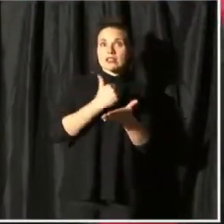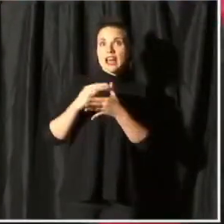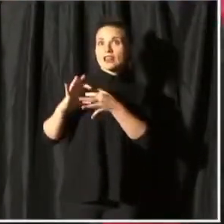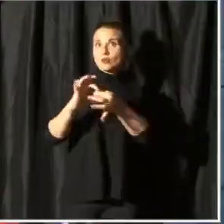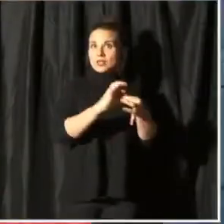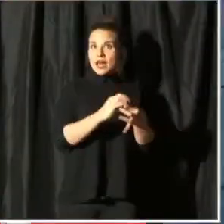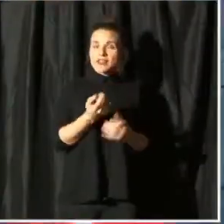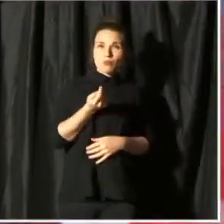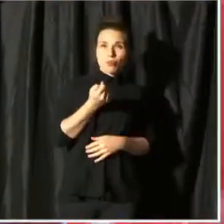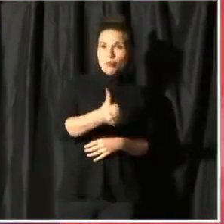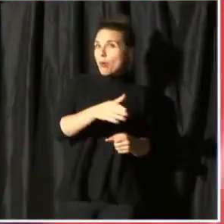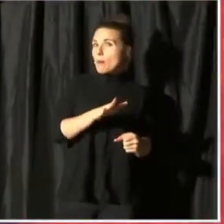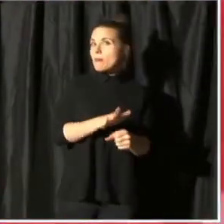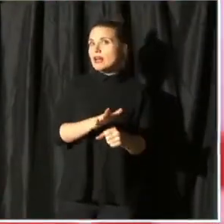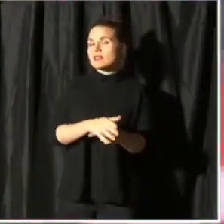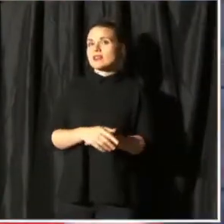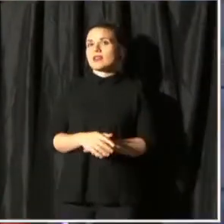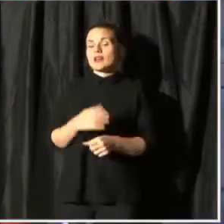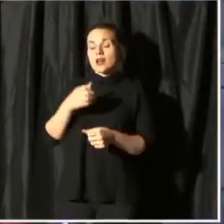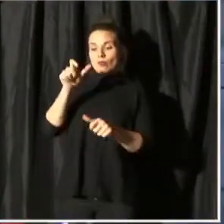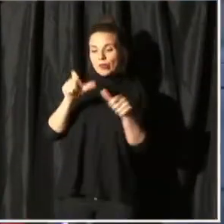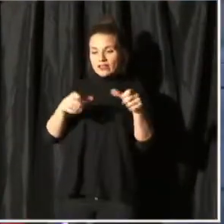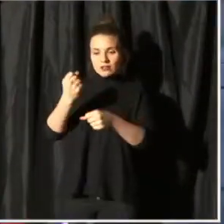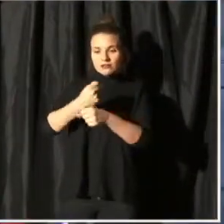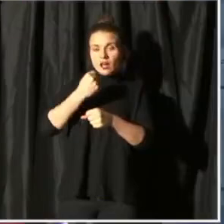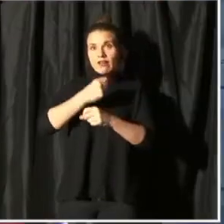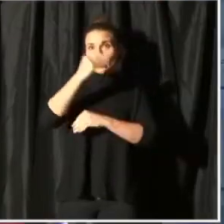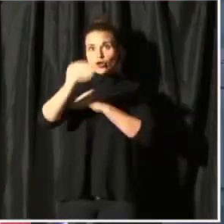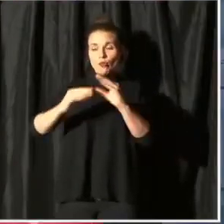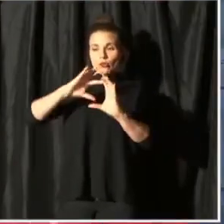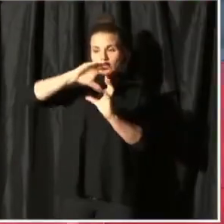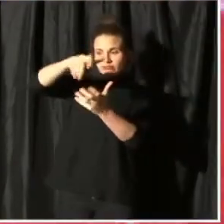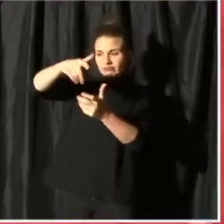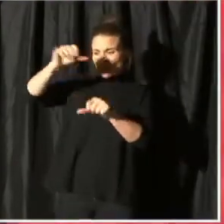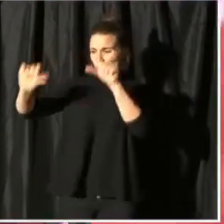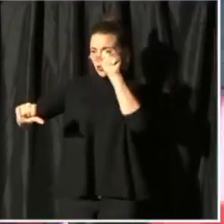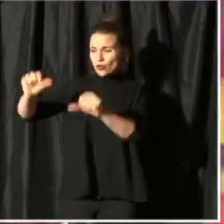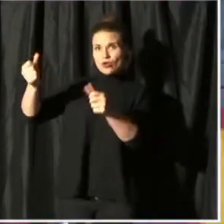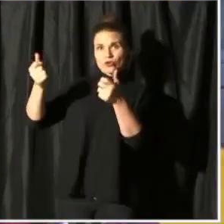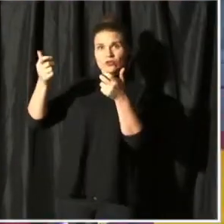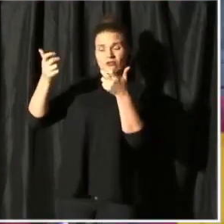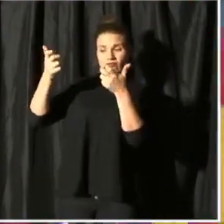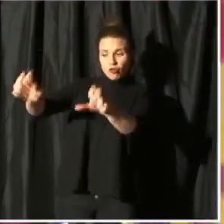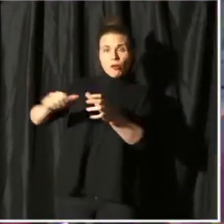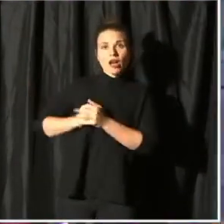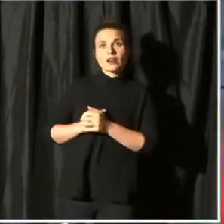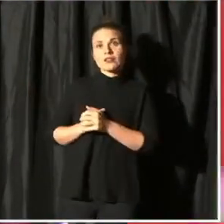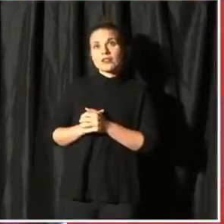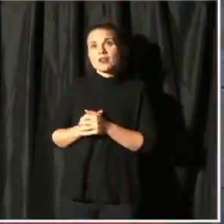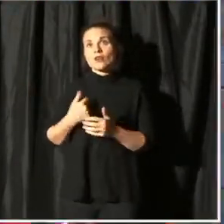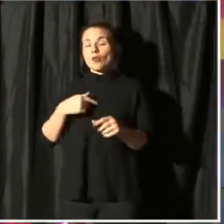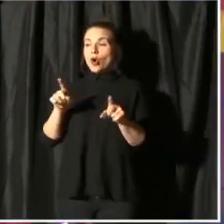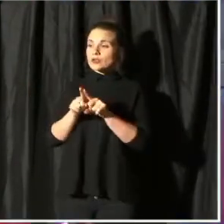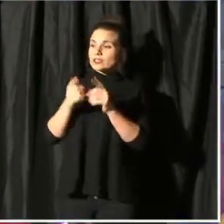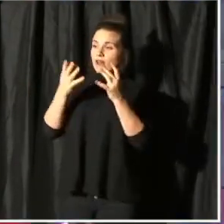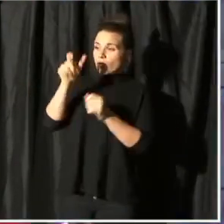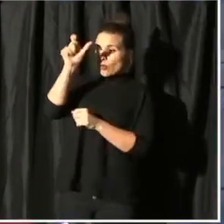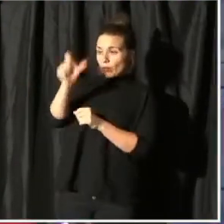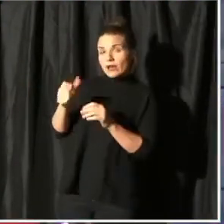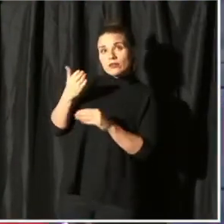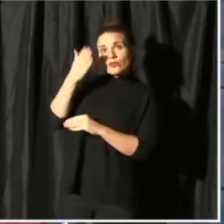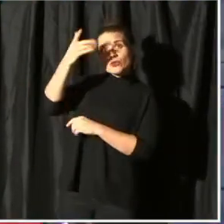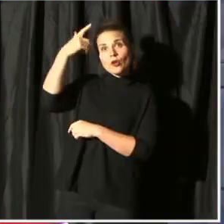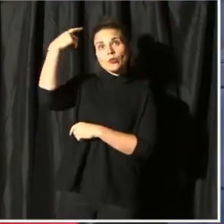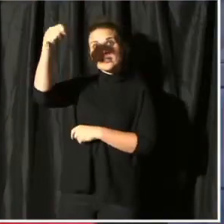parce que les travailleurs du monde qui n'avait pu ne vais pas la concurrence et la compétition entre eux j'attends aussi de d'autres futures prises étant qu'il défende